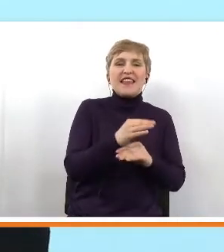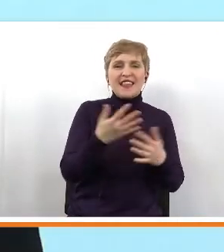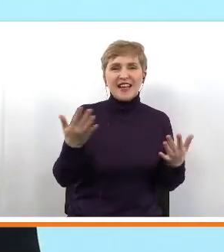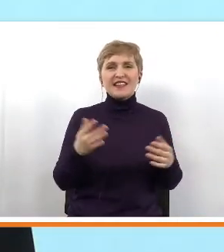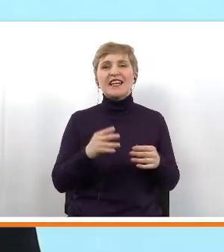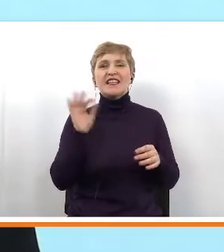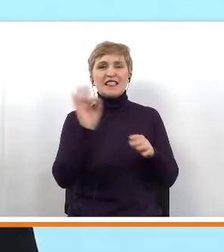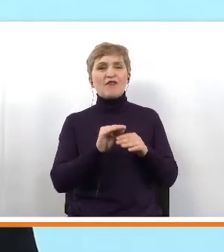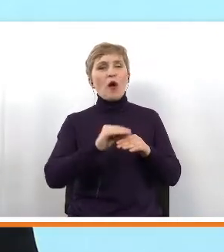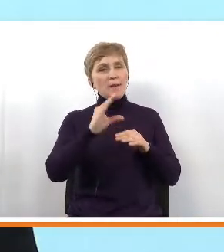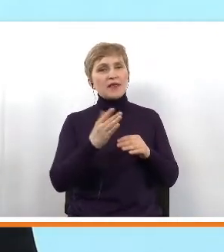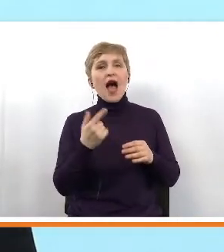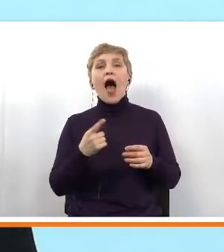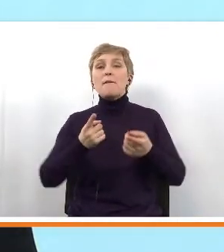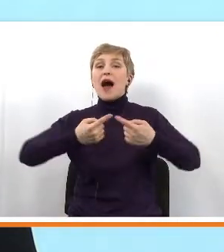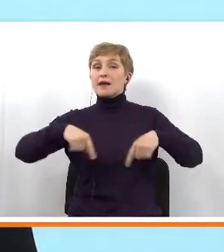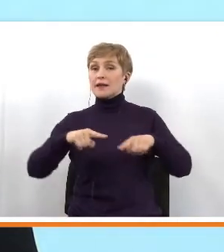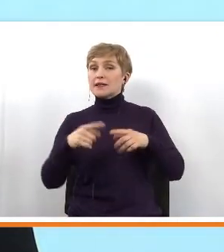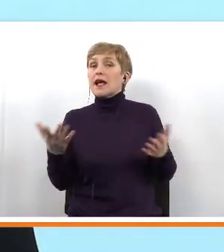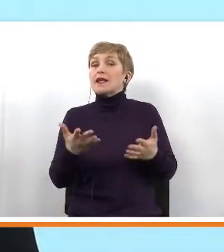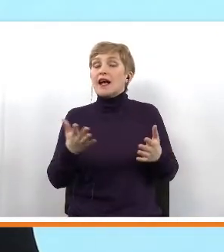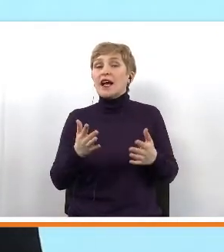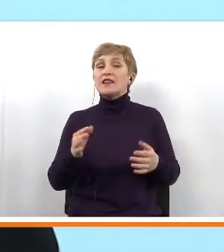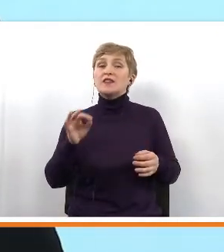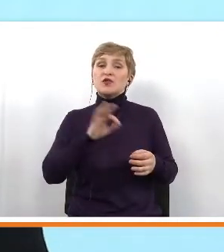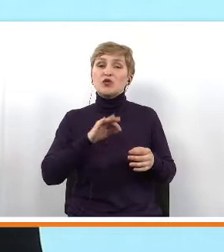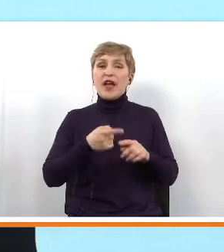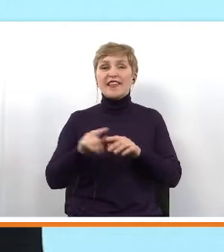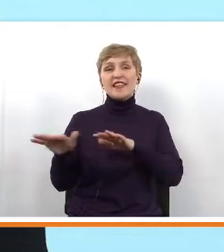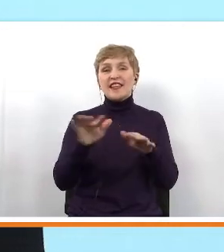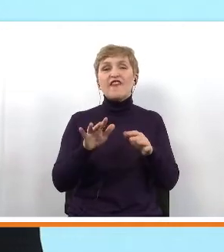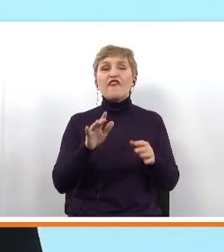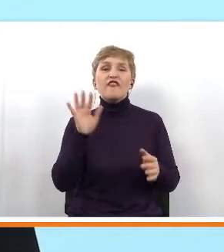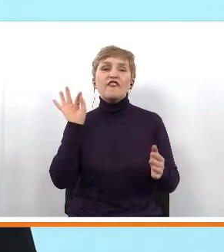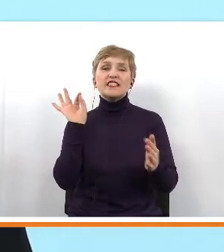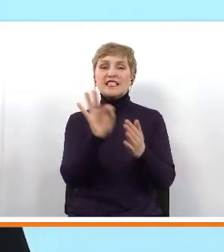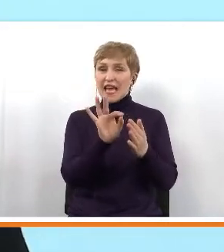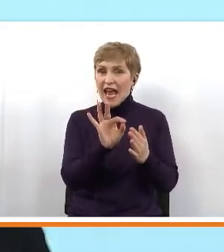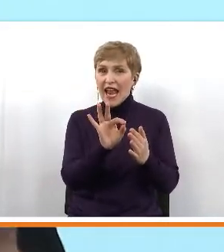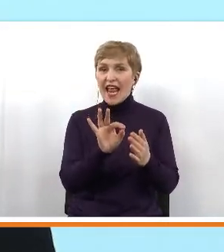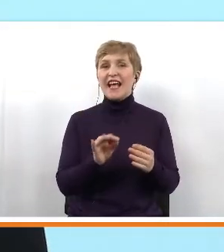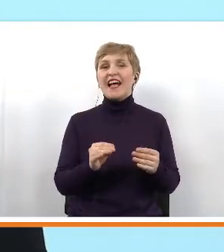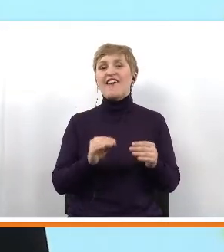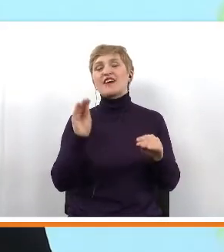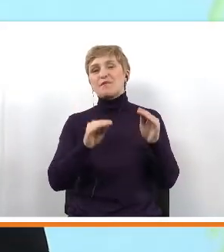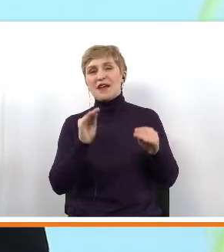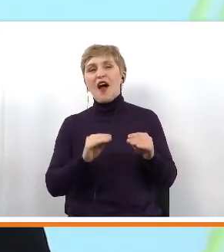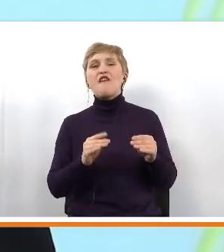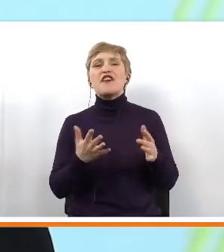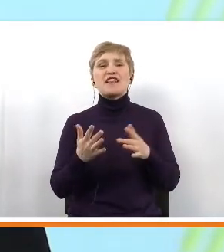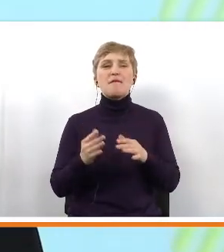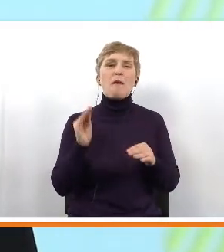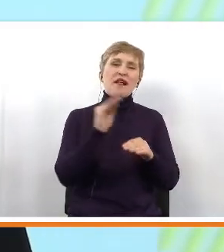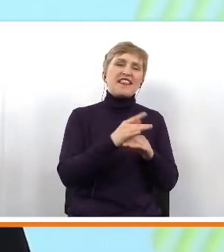целевого капитала, а мы организация, которая осуществляет эту деятельность в целях формирование, пополнение и так далее. То есть вот когда